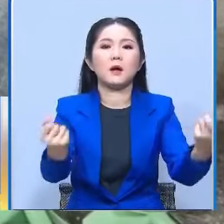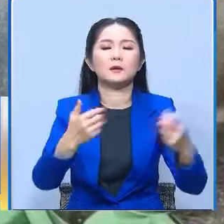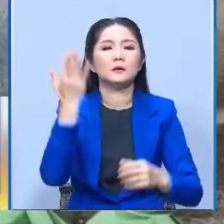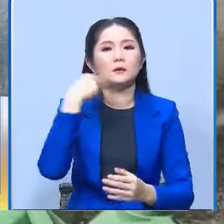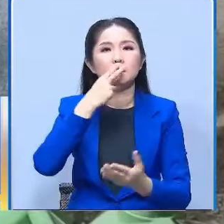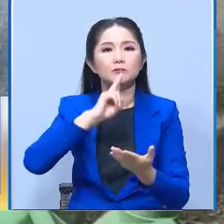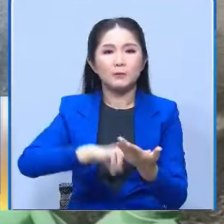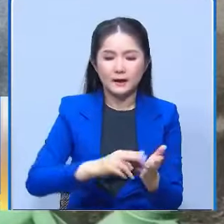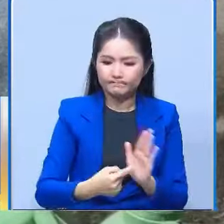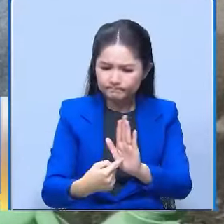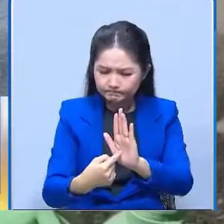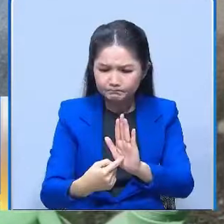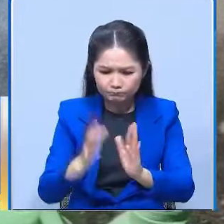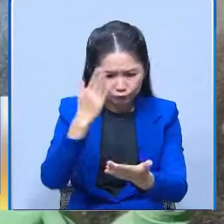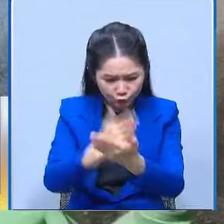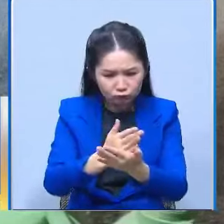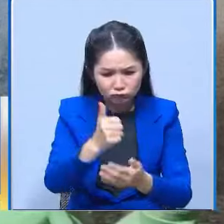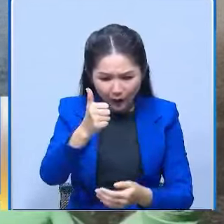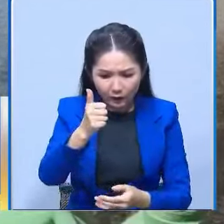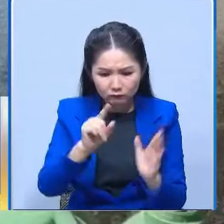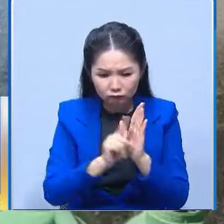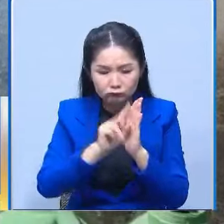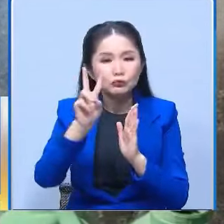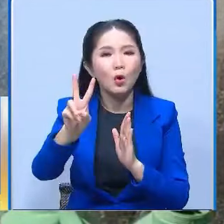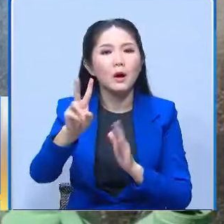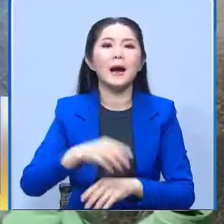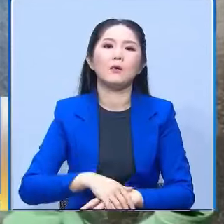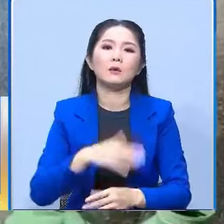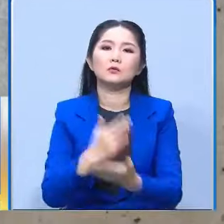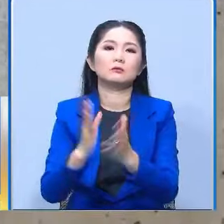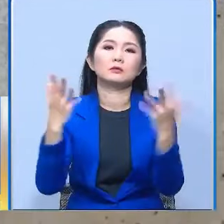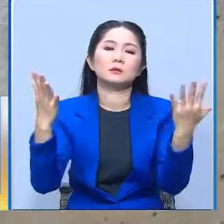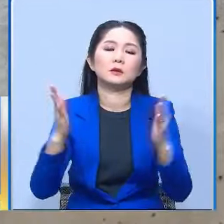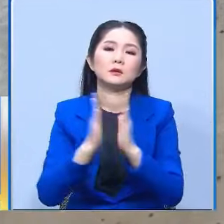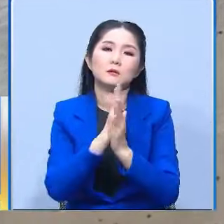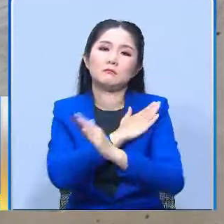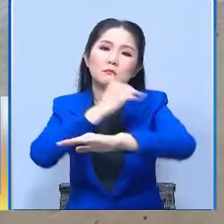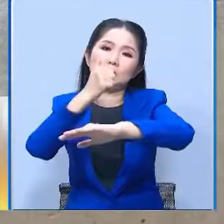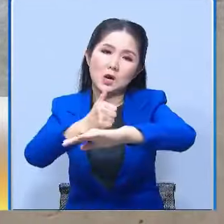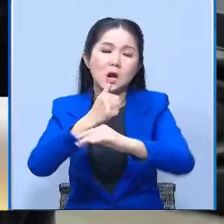างถึง2ครั้งแต่ไม่เป็นผลก็เลยไม่พอใจกับการกระทำของเจ้าอาวาสค่ะ